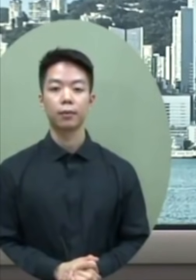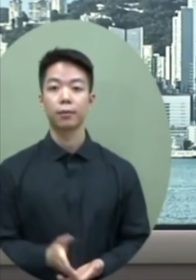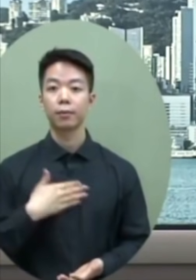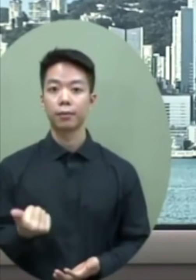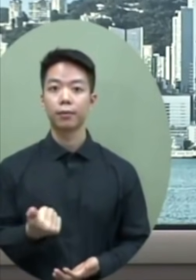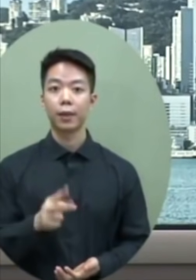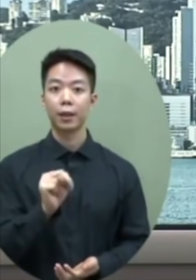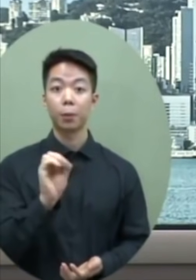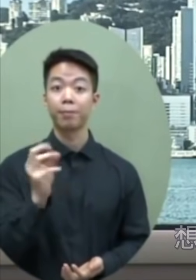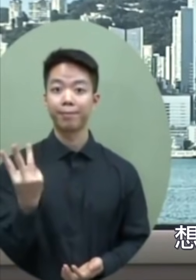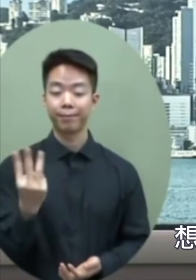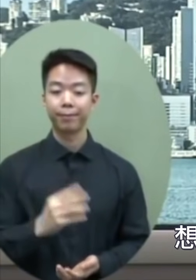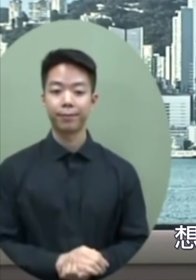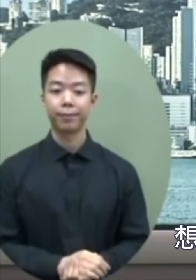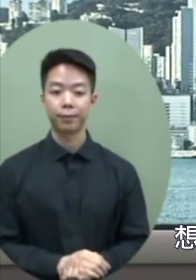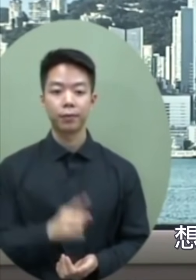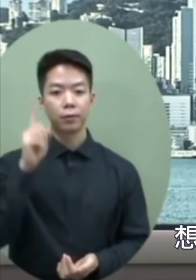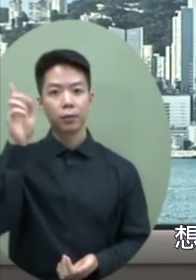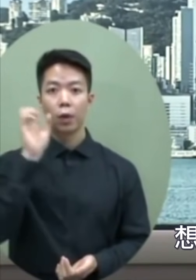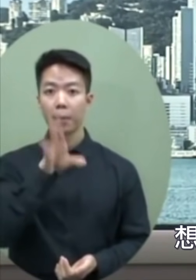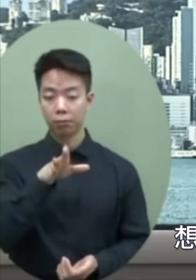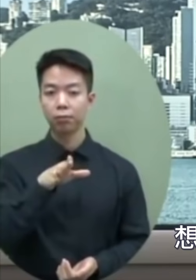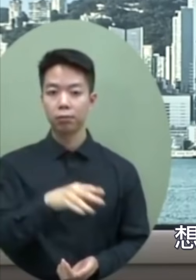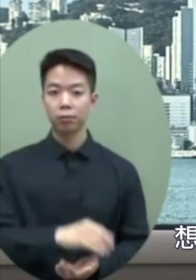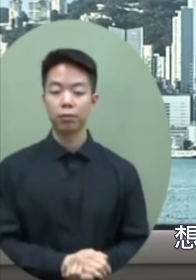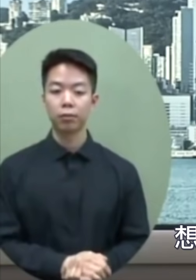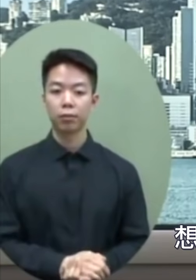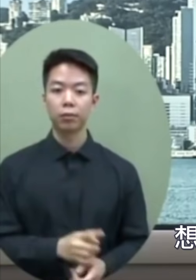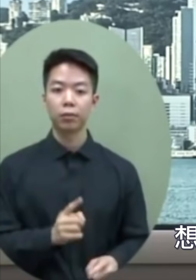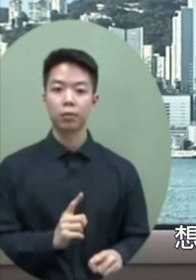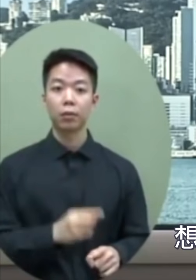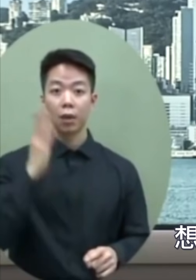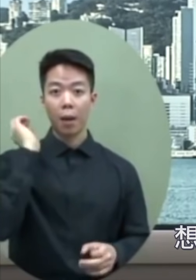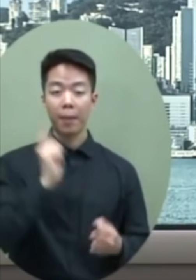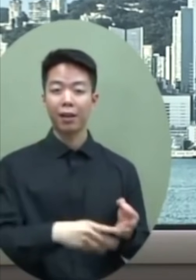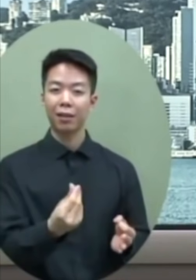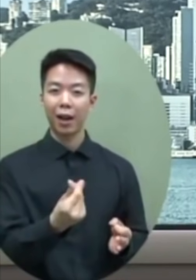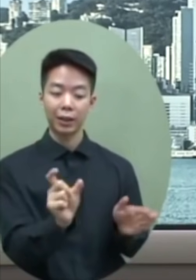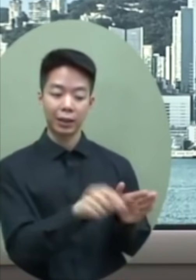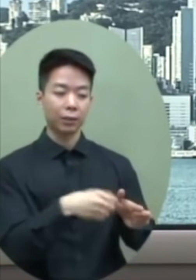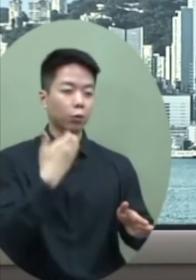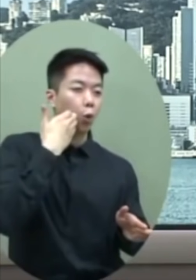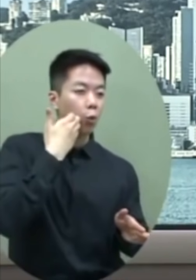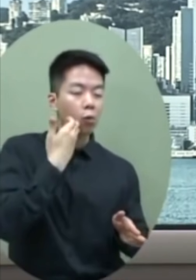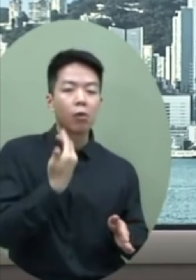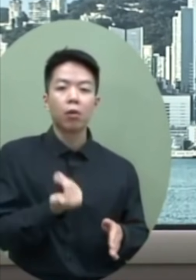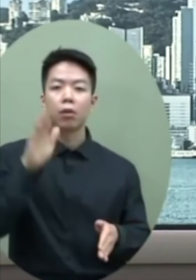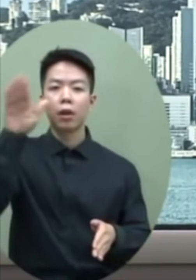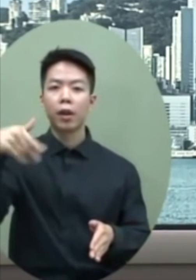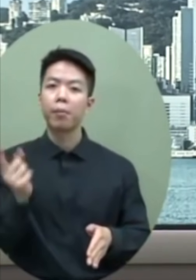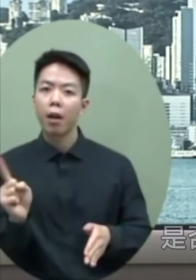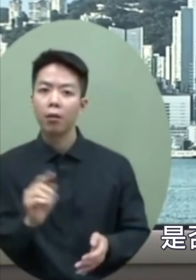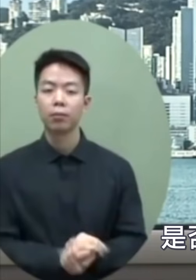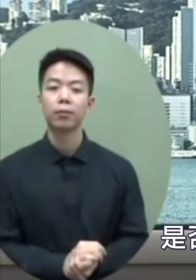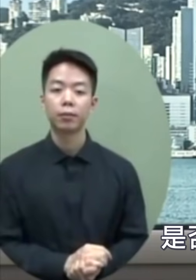喂，你好啊 ，Now TV 嘅，咁咧想再問翻局長啦，其實係凍結黎智英嘅資產嘅理據係啲咩？可唔可以詳細講一講